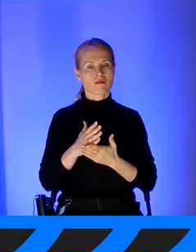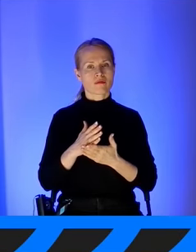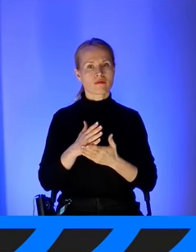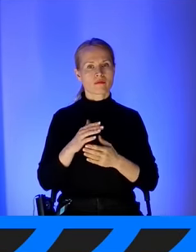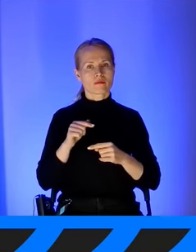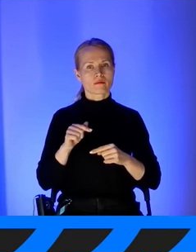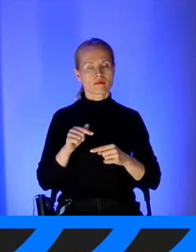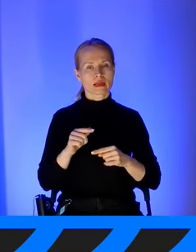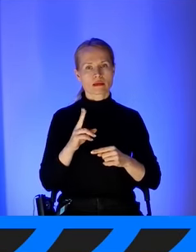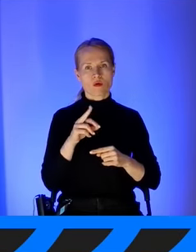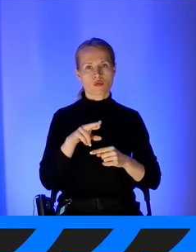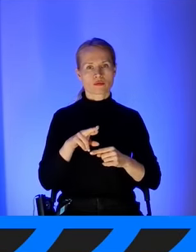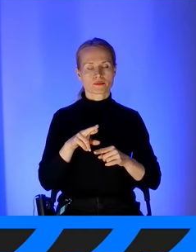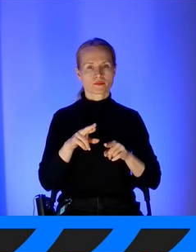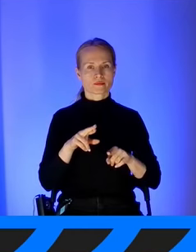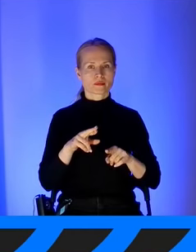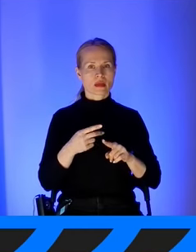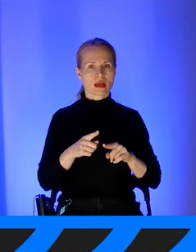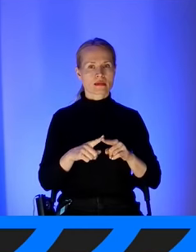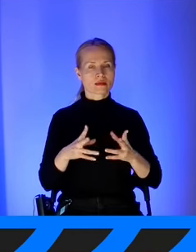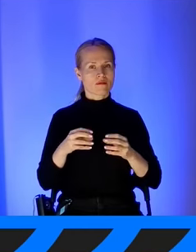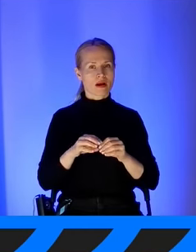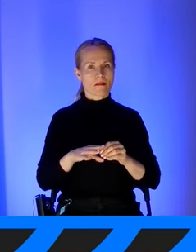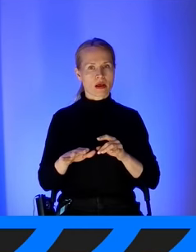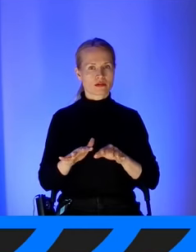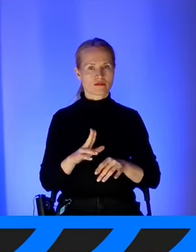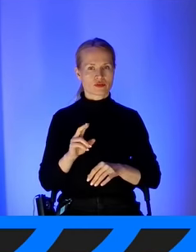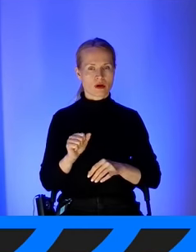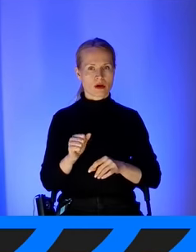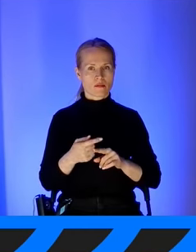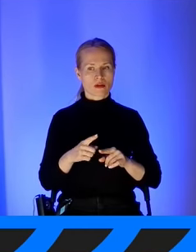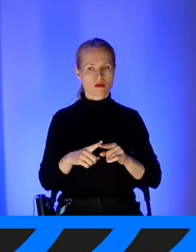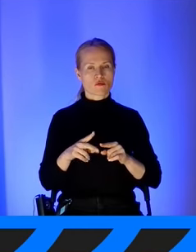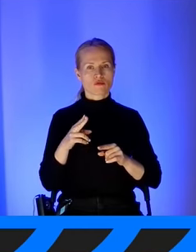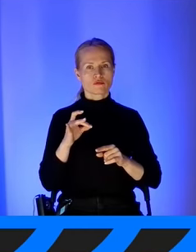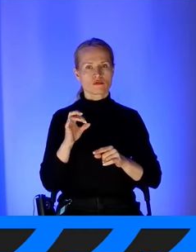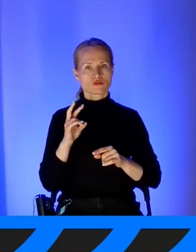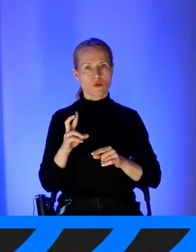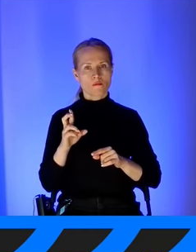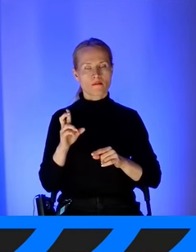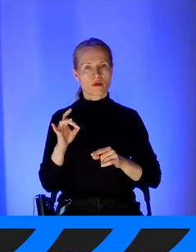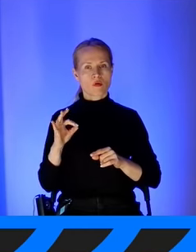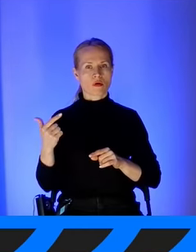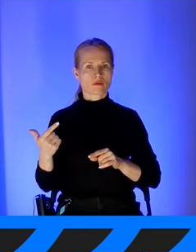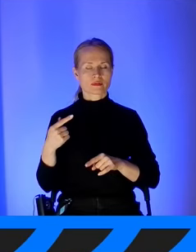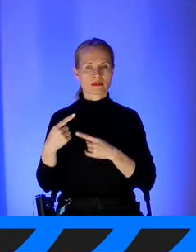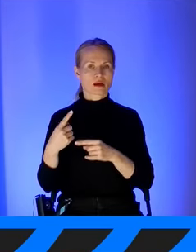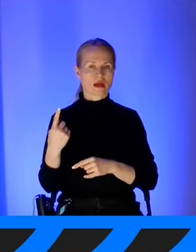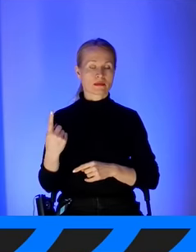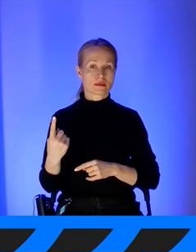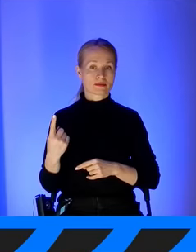продуктового кода То есть это не в рамках движка поэтому движок у белок у движка всегда один